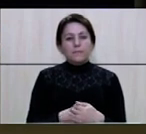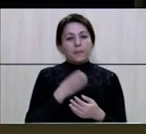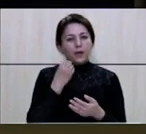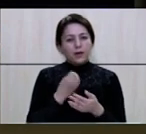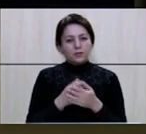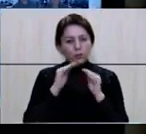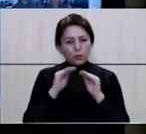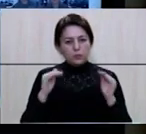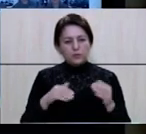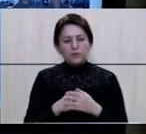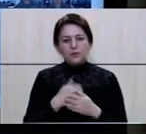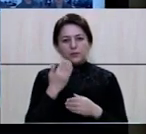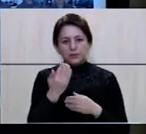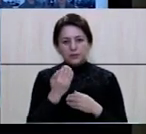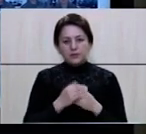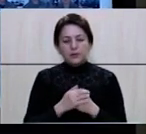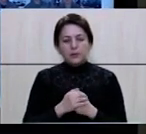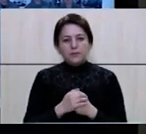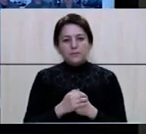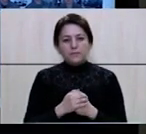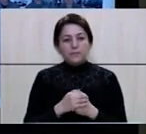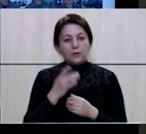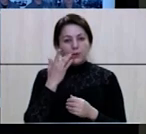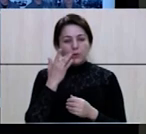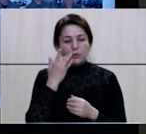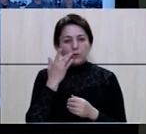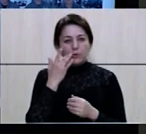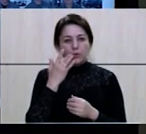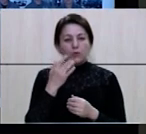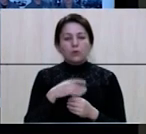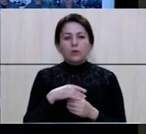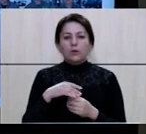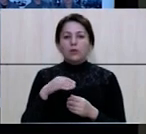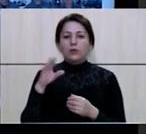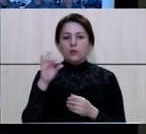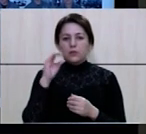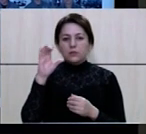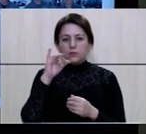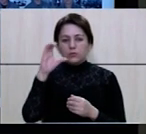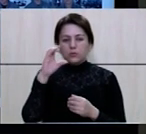Aziz o'quvchilar, siz doim Isuzu rusumli